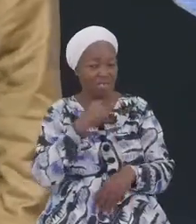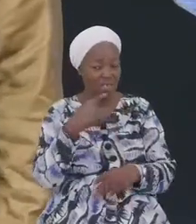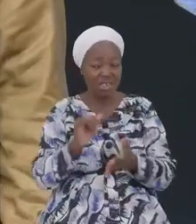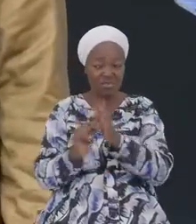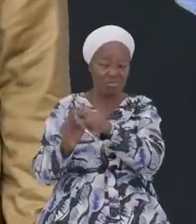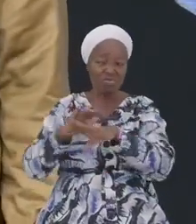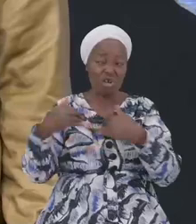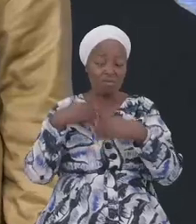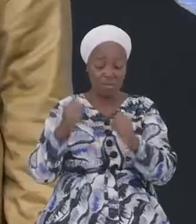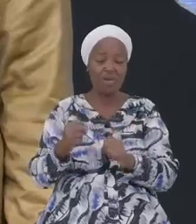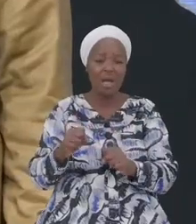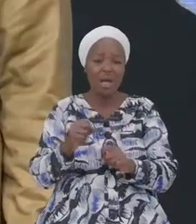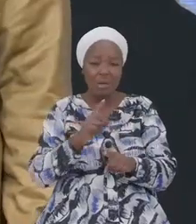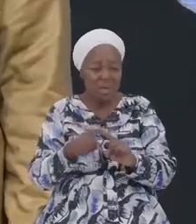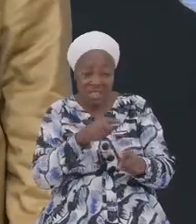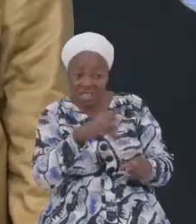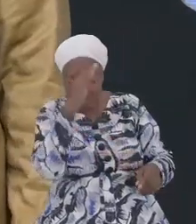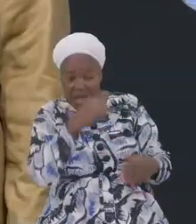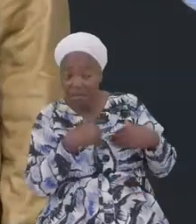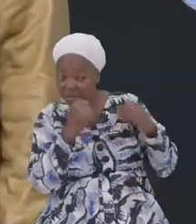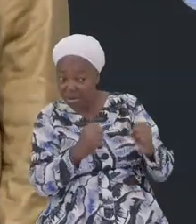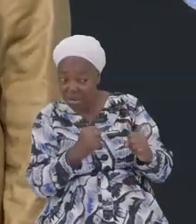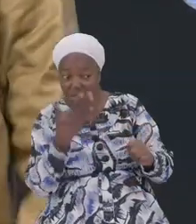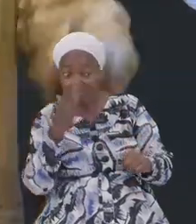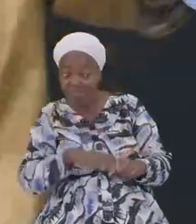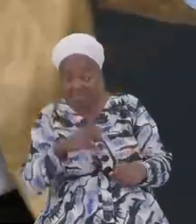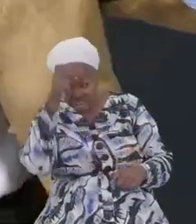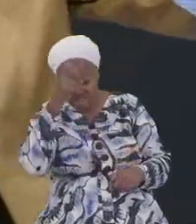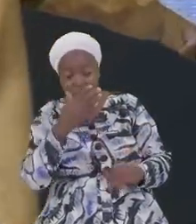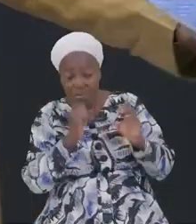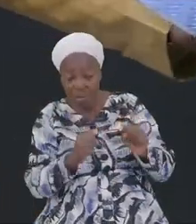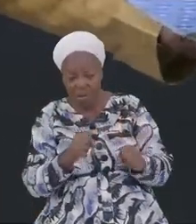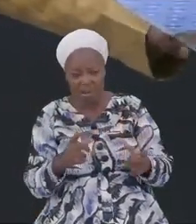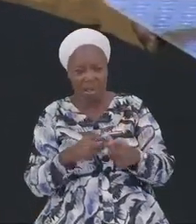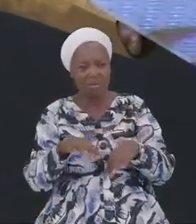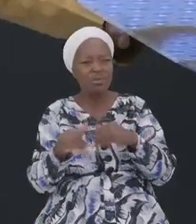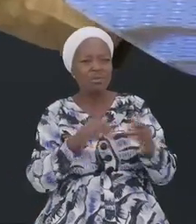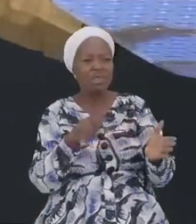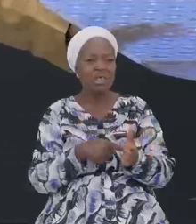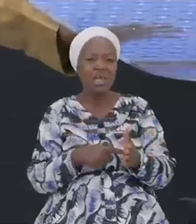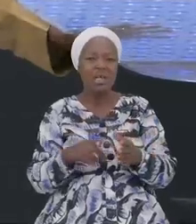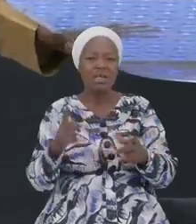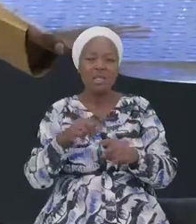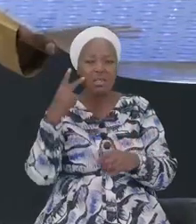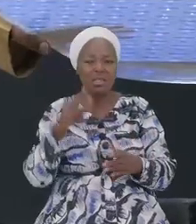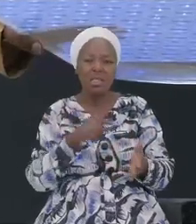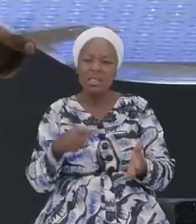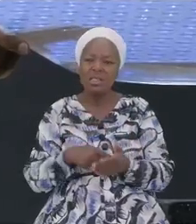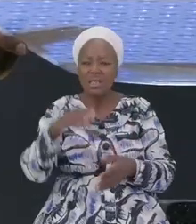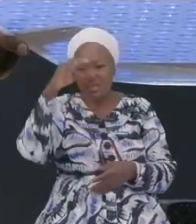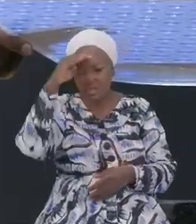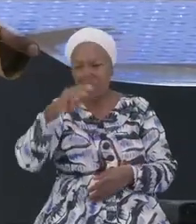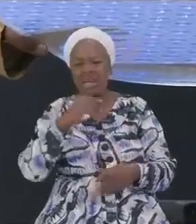il a la puissance des ténèbres. Fais attention, la main dont tu parles dans cette situation. Regardez Paul. C'est ce que nous appelons, c'est pourquoi nous